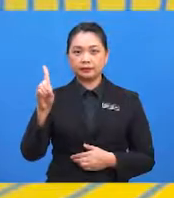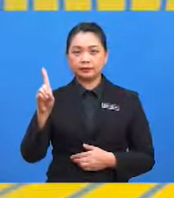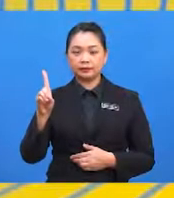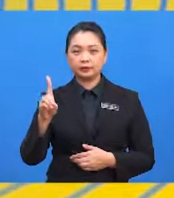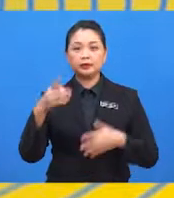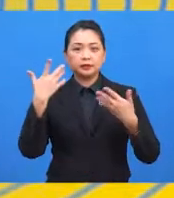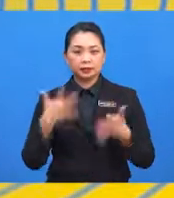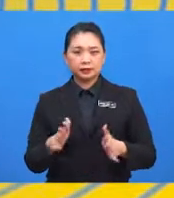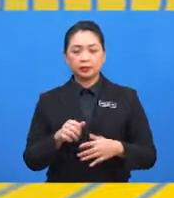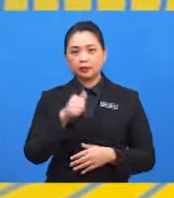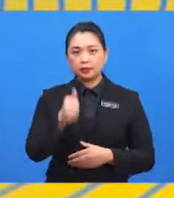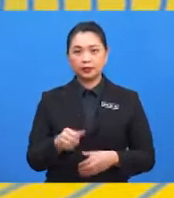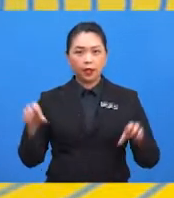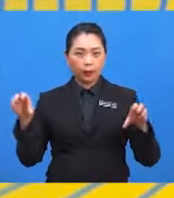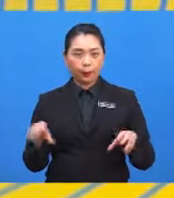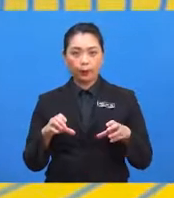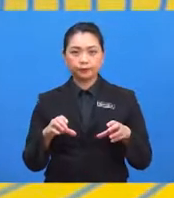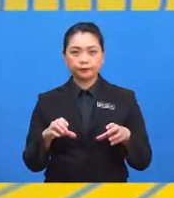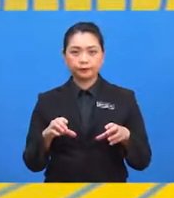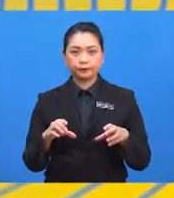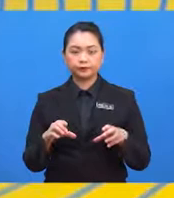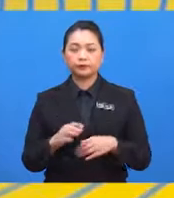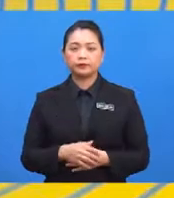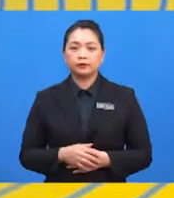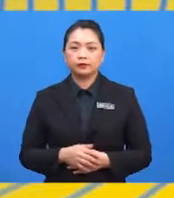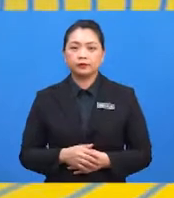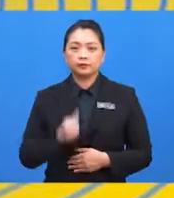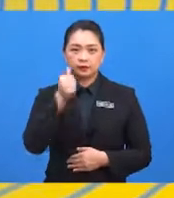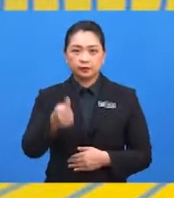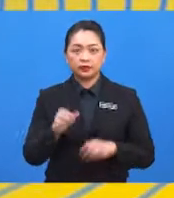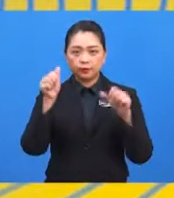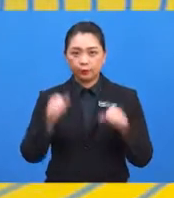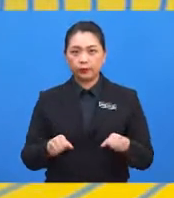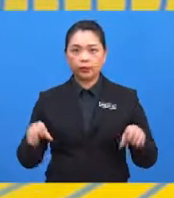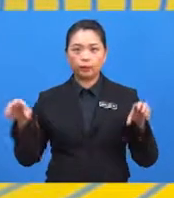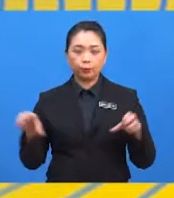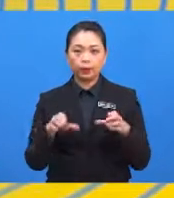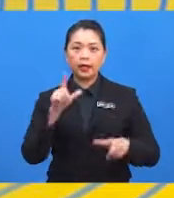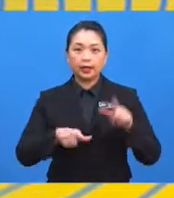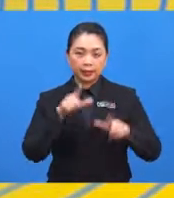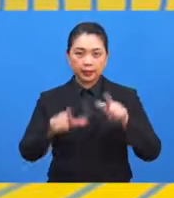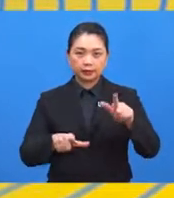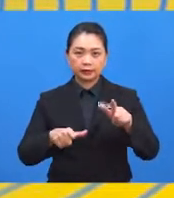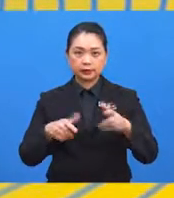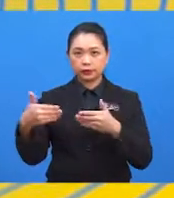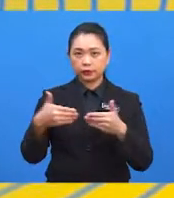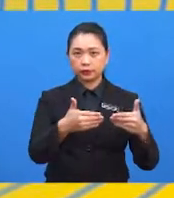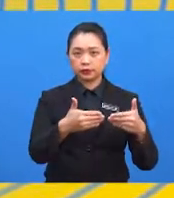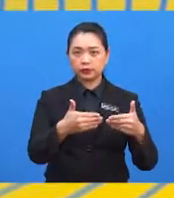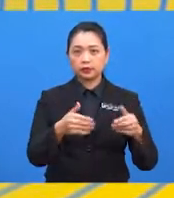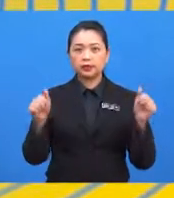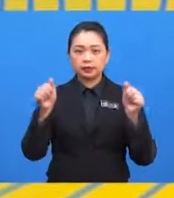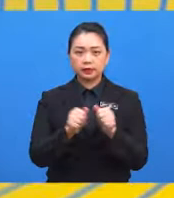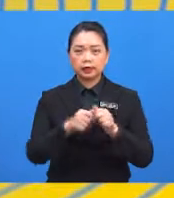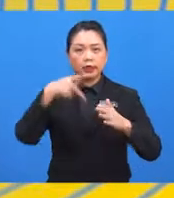Setelah anda membuat tetapan crop mark dan blik, anda boleh membuat langkah seterusnya, iaitu